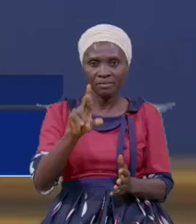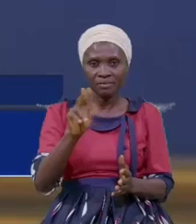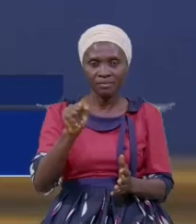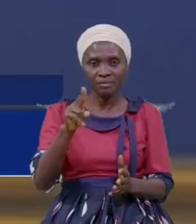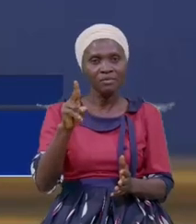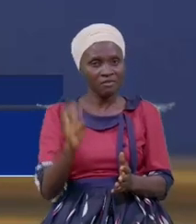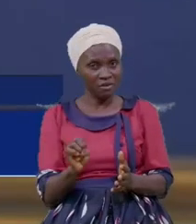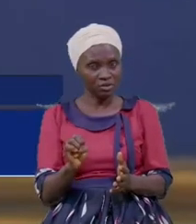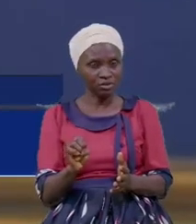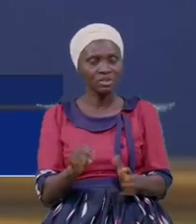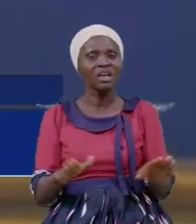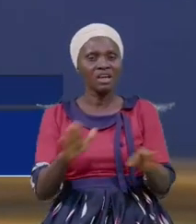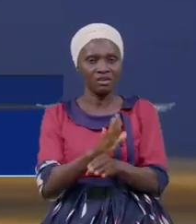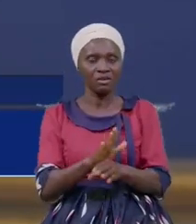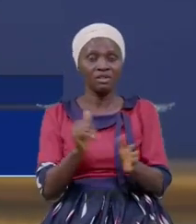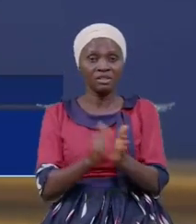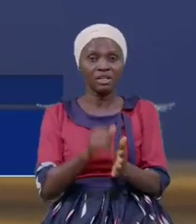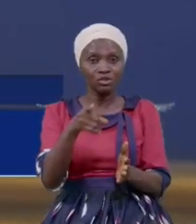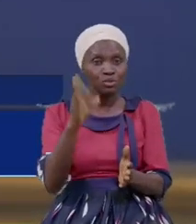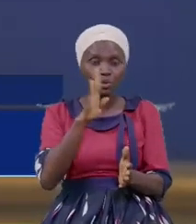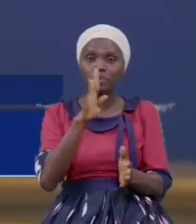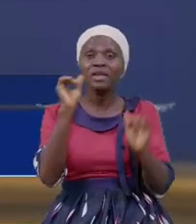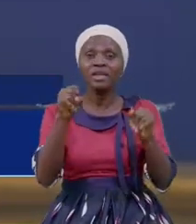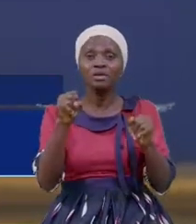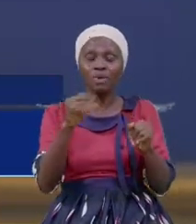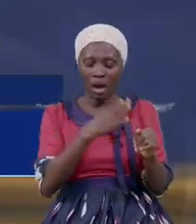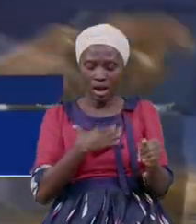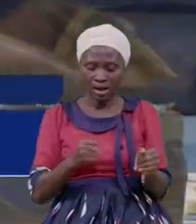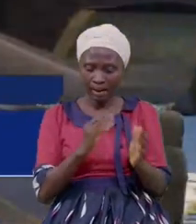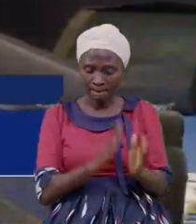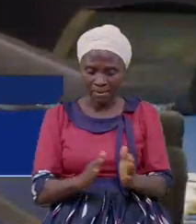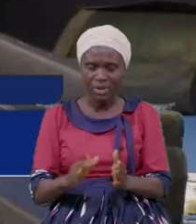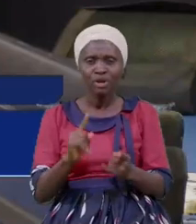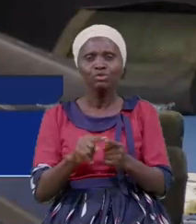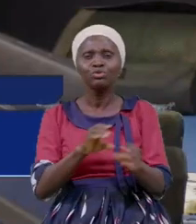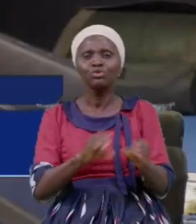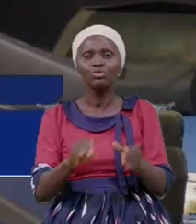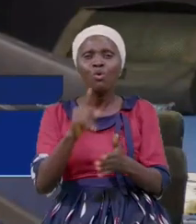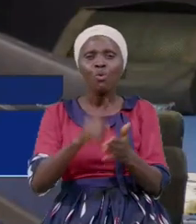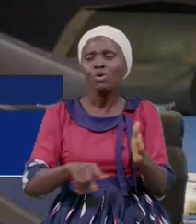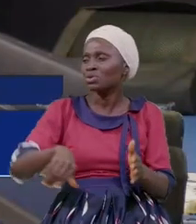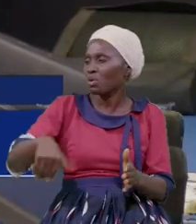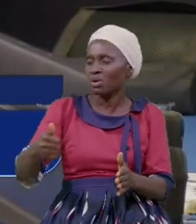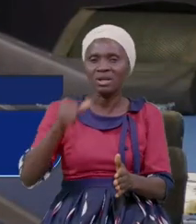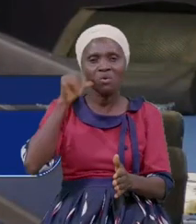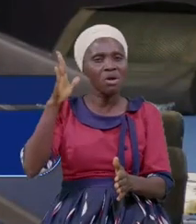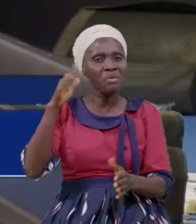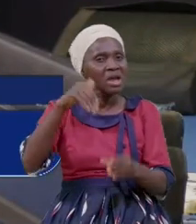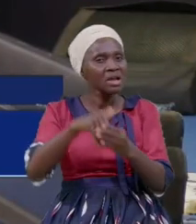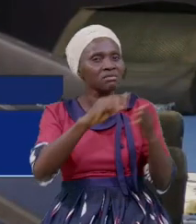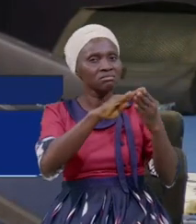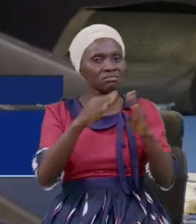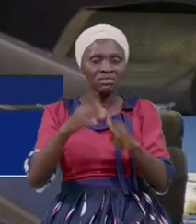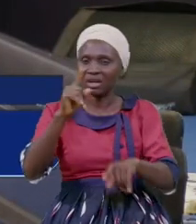vertueuse pour que tu sois préparé à faire ce que aucune autre femme dans la